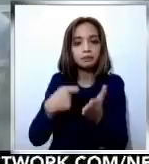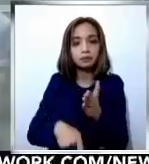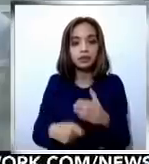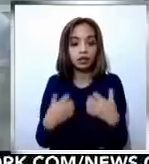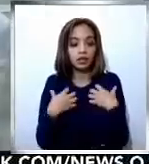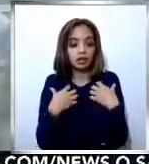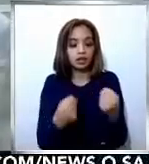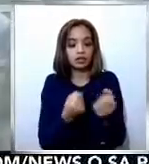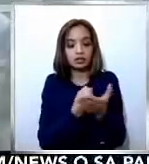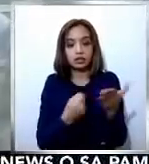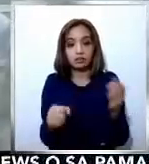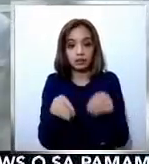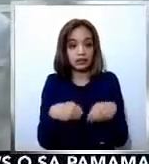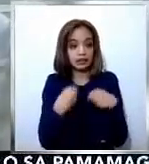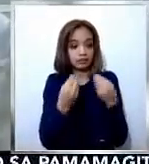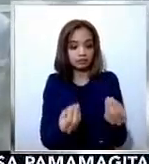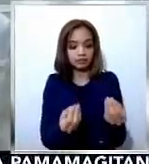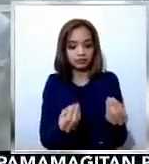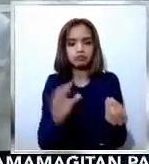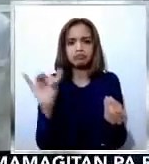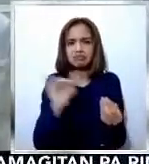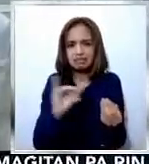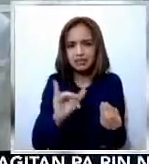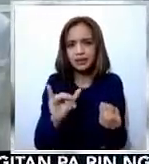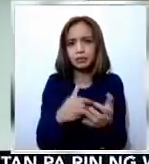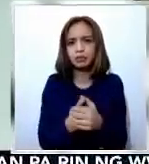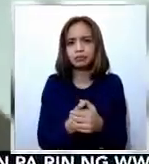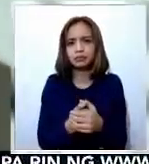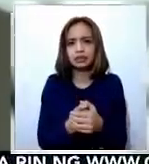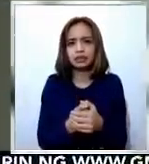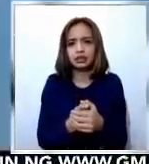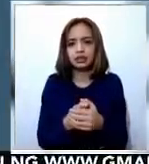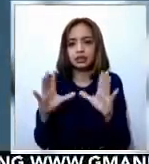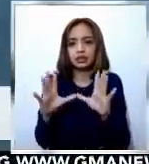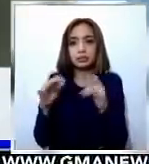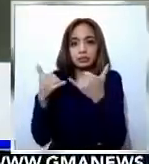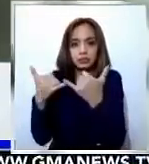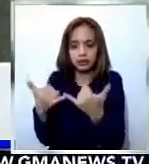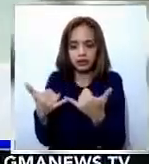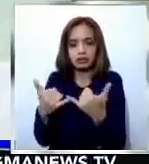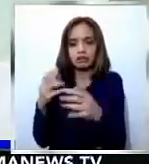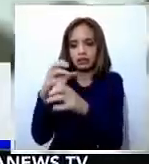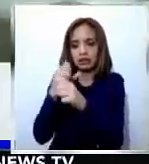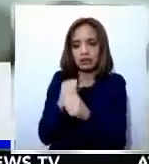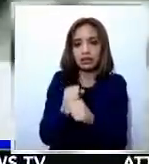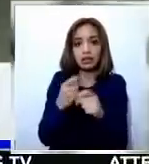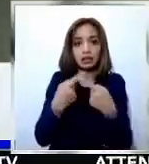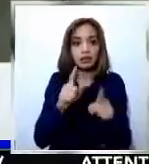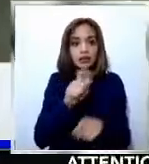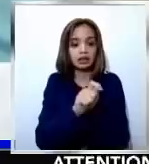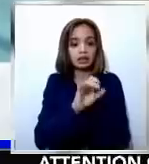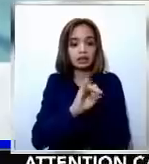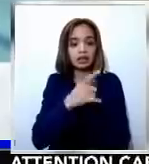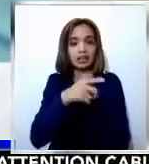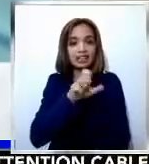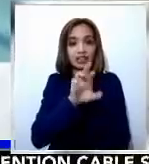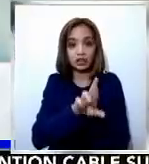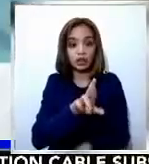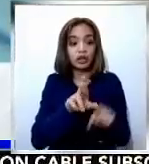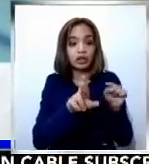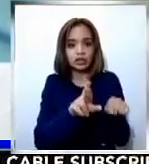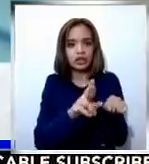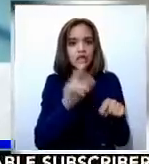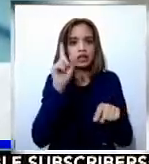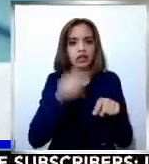Pharmaly, kinuha rin lang nito sa isa pang kumpanya na Green Trends. Hindi maibigay ng Tiger Phil ang contact details ng Green Trends. Kaya tanong ni